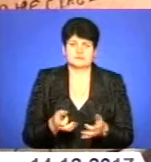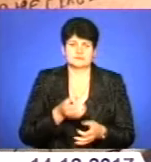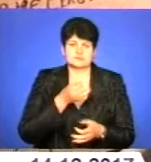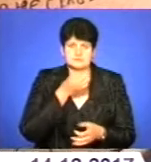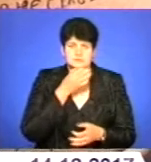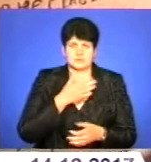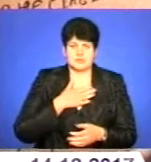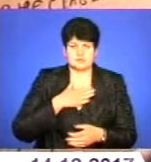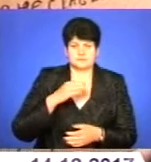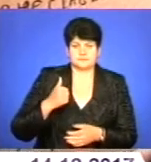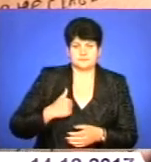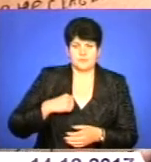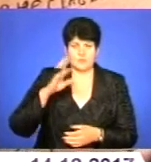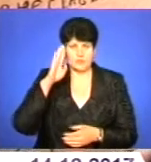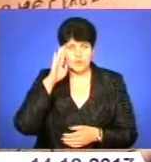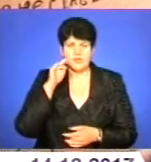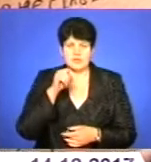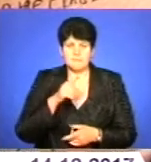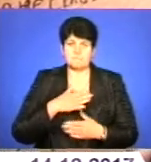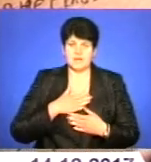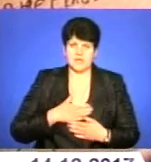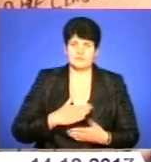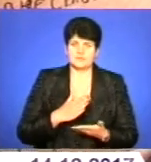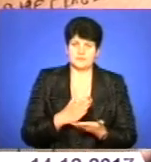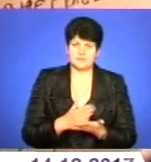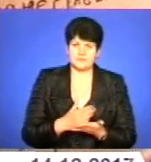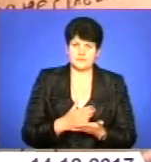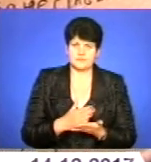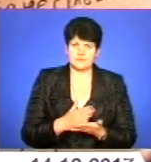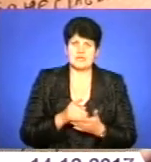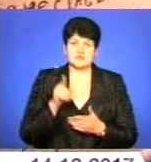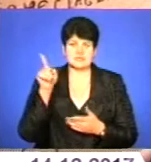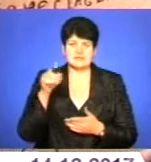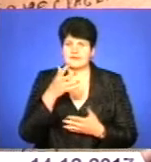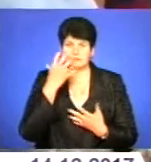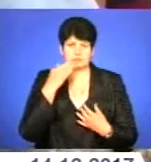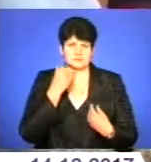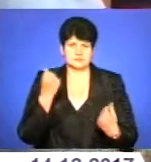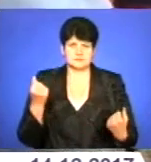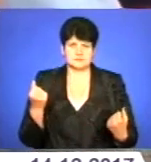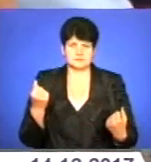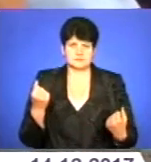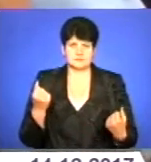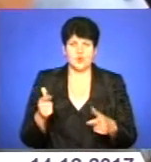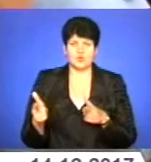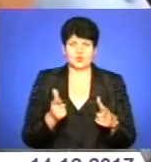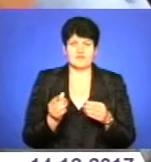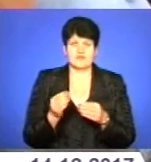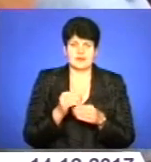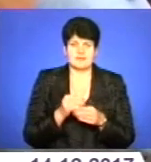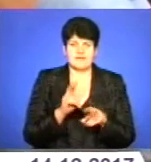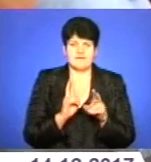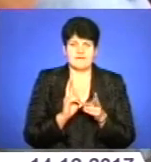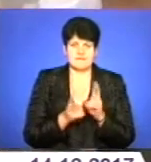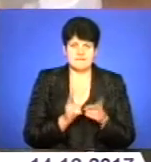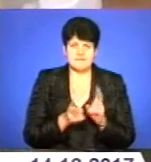наших воїнів. І їм приємно, що за них не забувають. Готові вареники варять, заливають